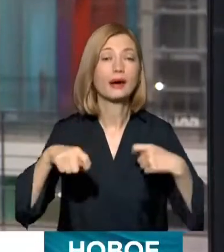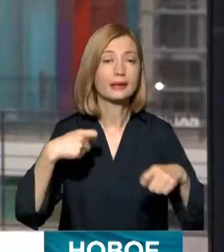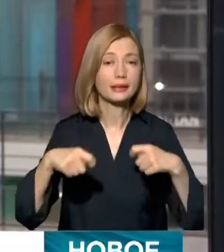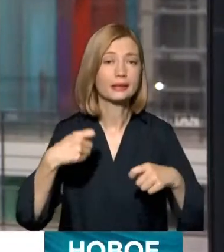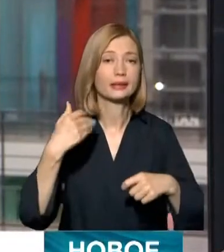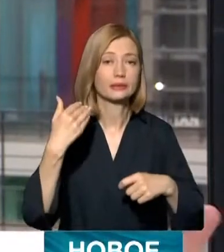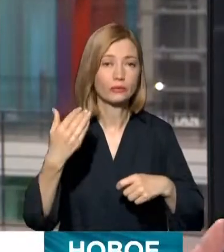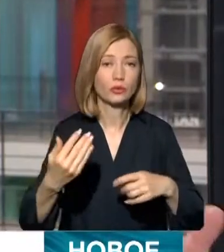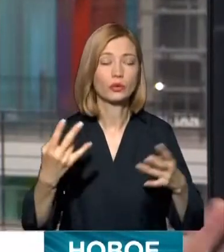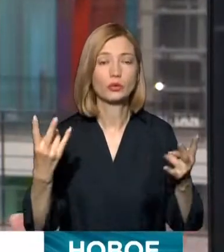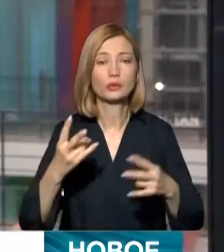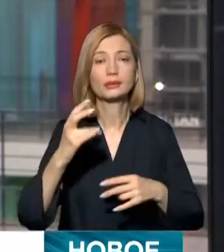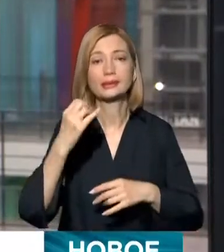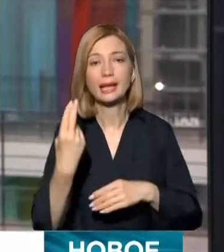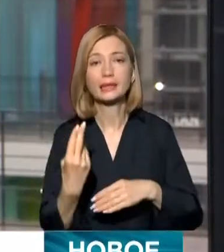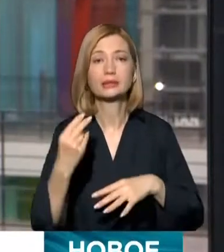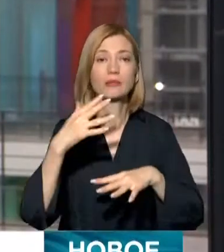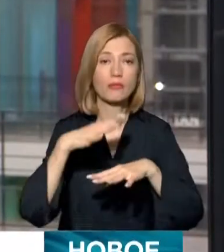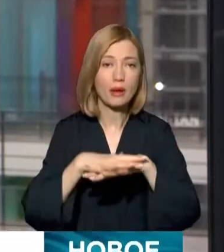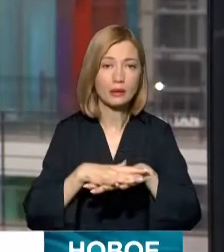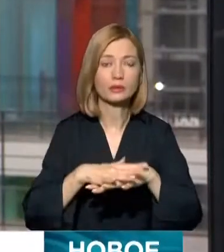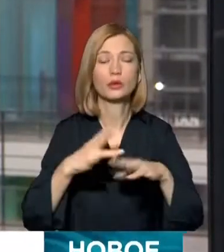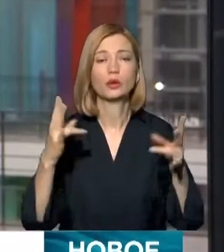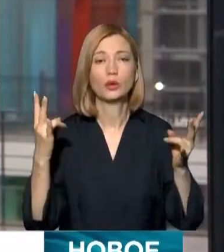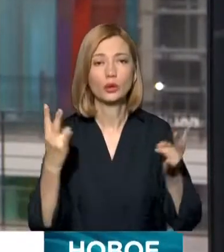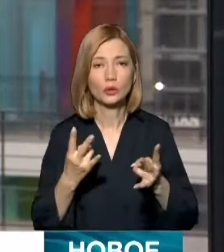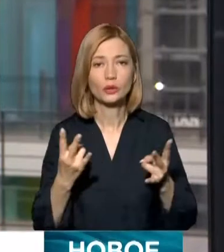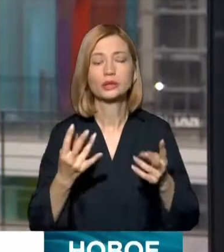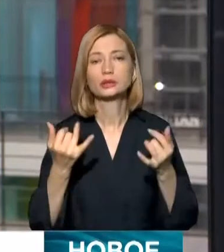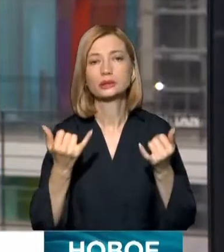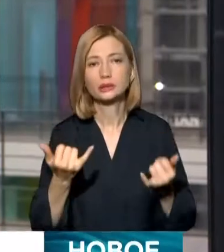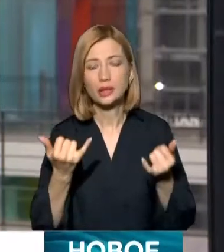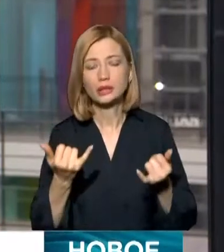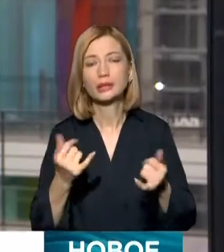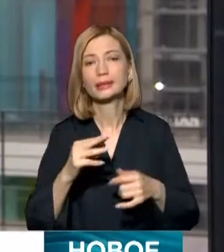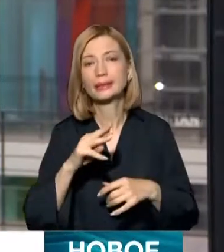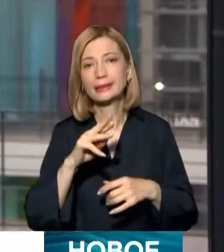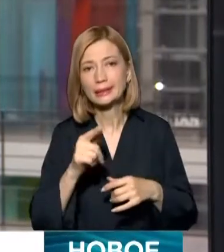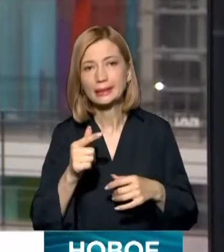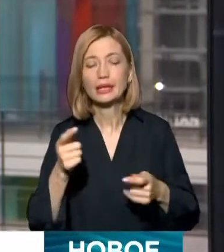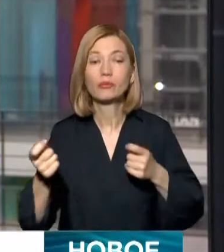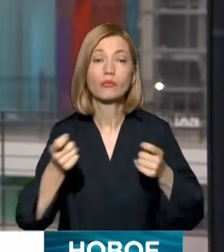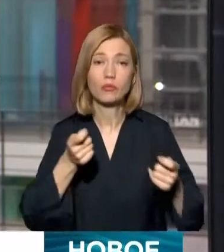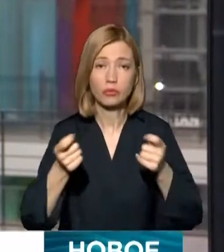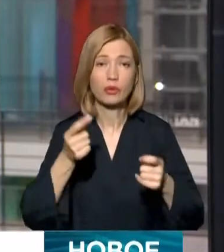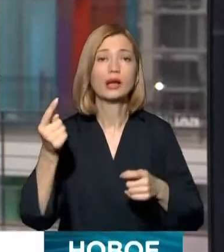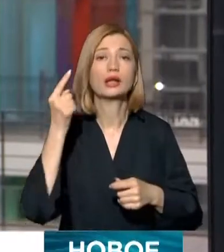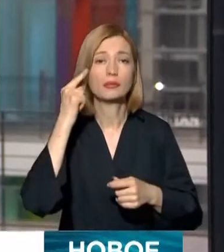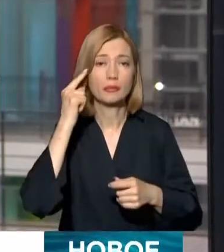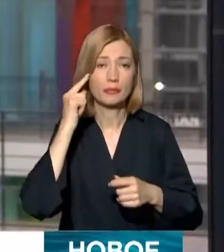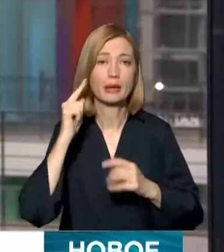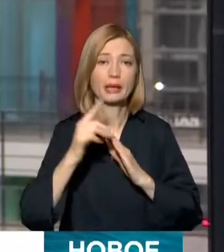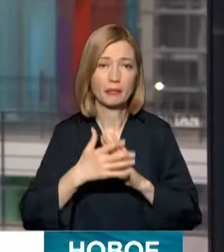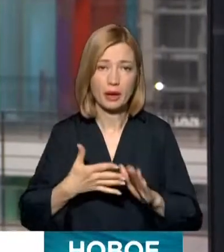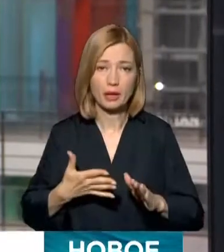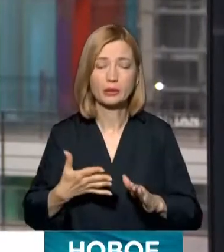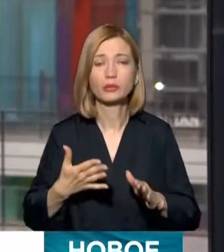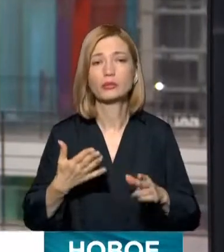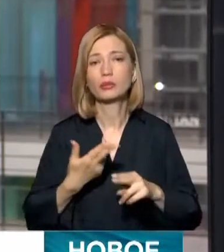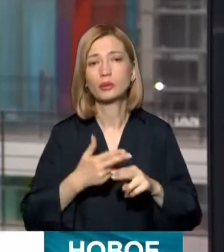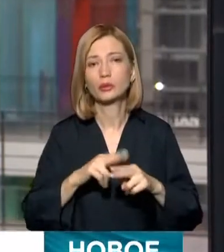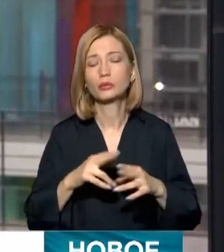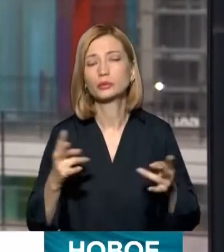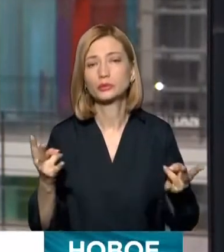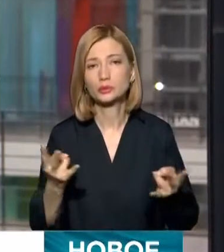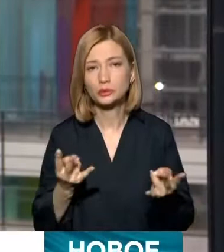сегодня должен загладить вот такую спекулятивную атаку, которая наверняка последует на тенге. Я думаю, что они там все это прекрасно понимают. Поэтому его нужно